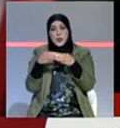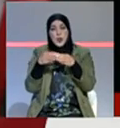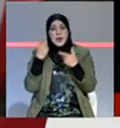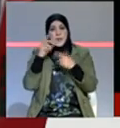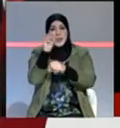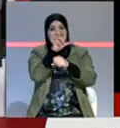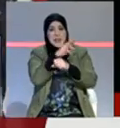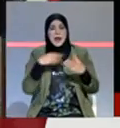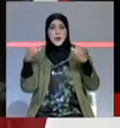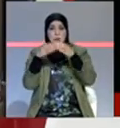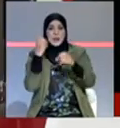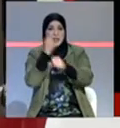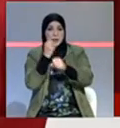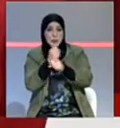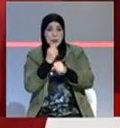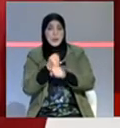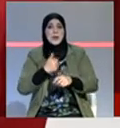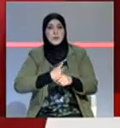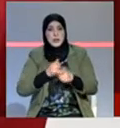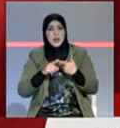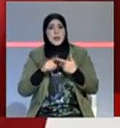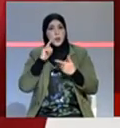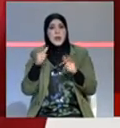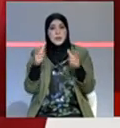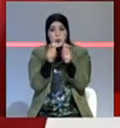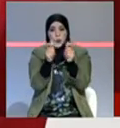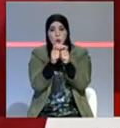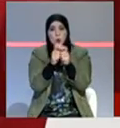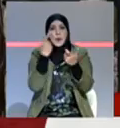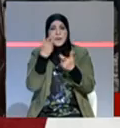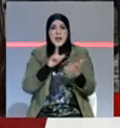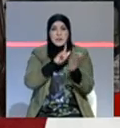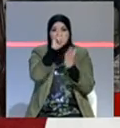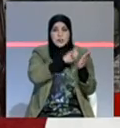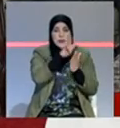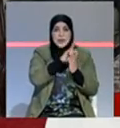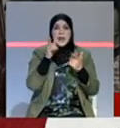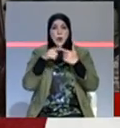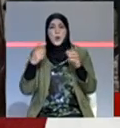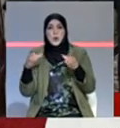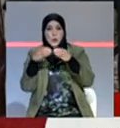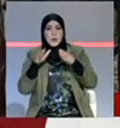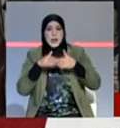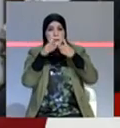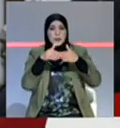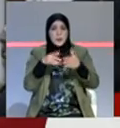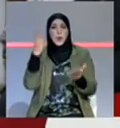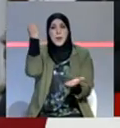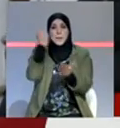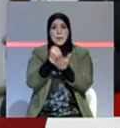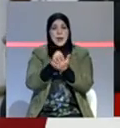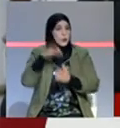للتشغيل والعمل المستقل و شركه الخطوط التونسيه والشركه التونسيه للملاحه وبنك تونس